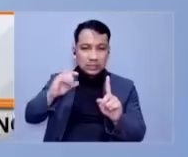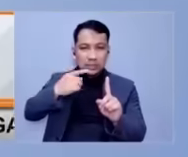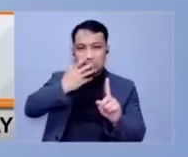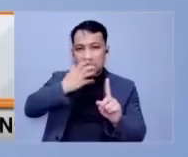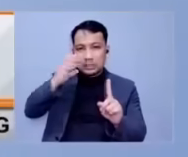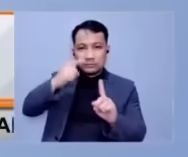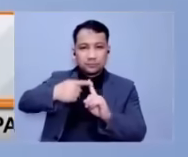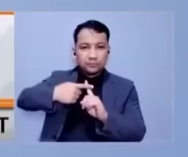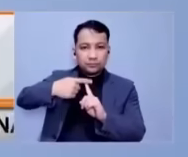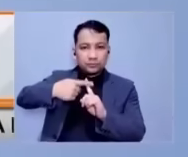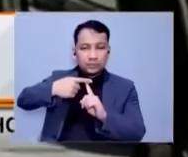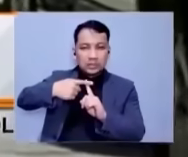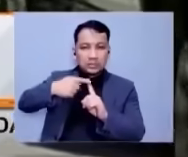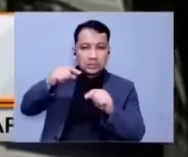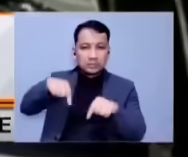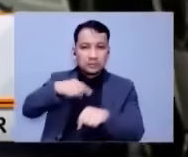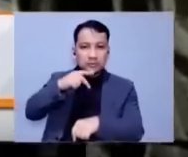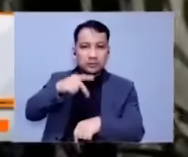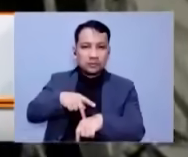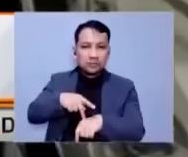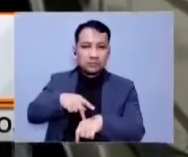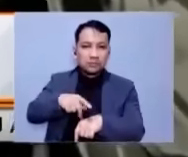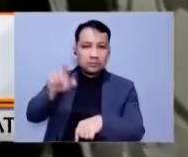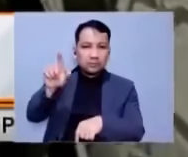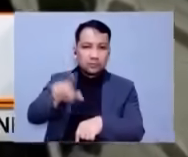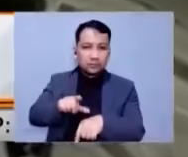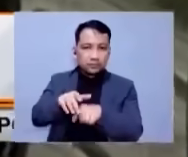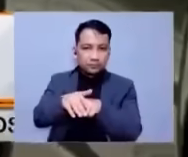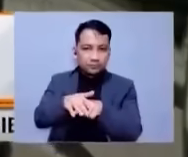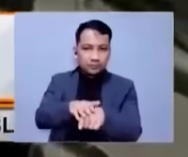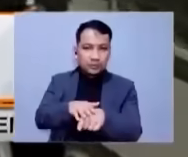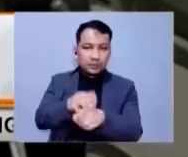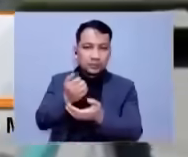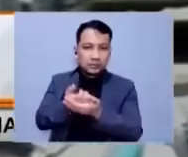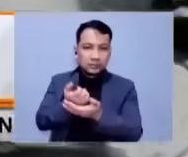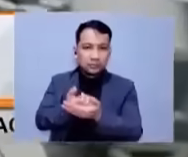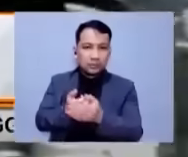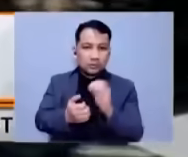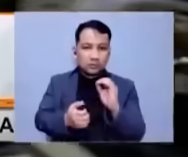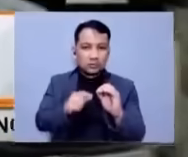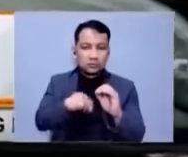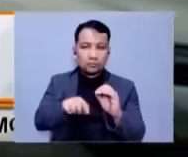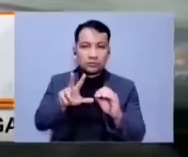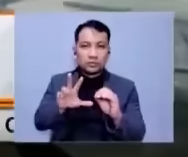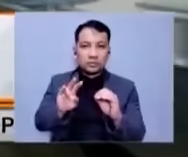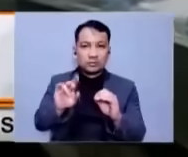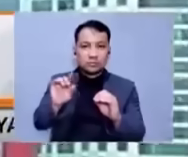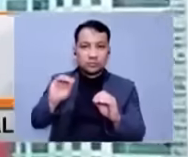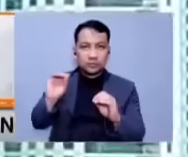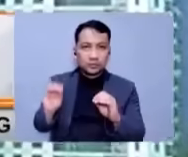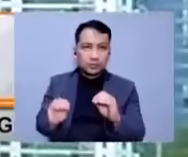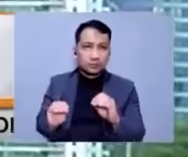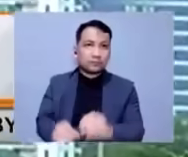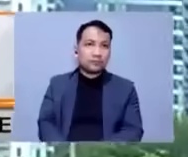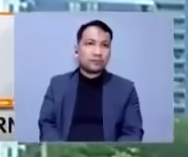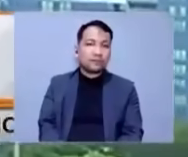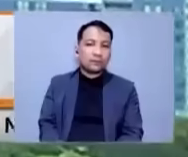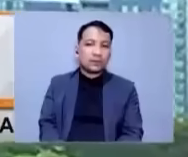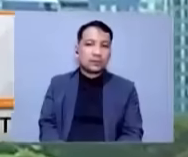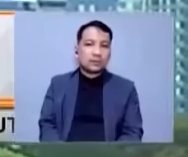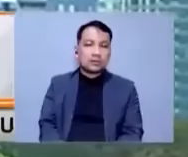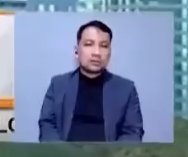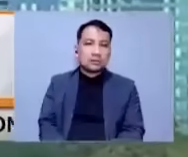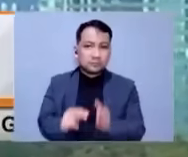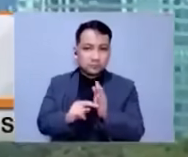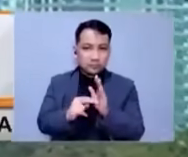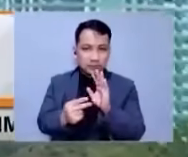ng temperatura sa Pilipinas, bumabagal din ang takbo ng ekonomiya ng 0.37 percentage points. Ibig sabihin, sa